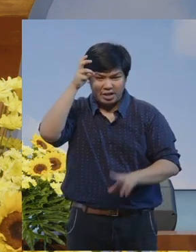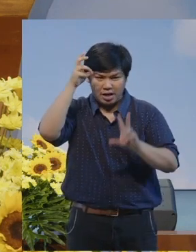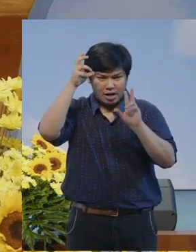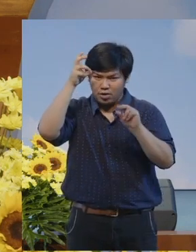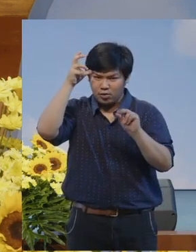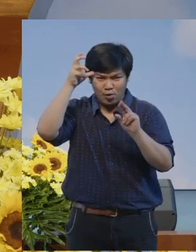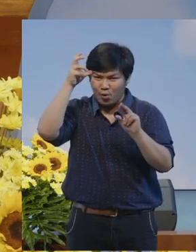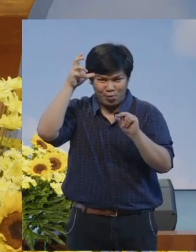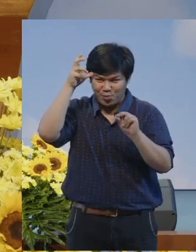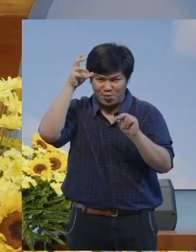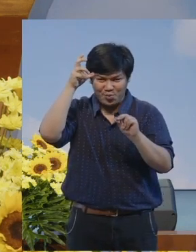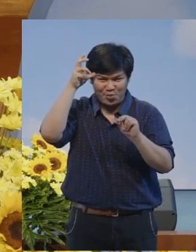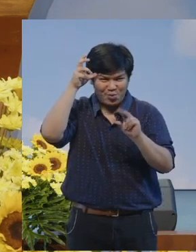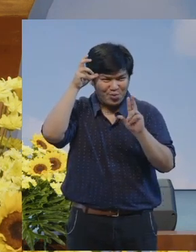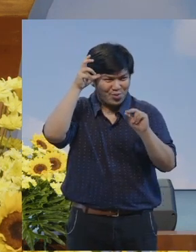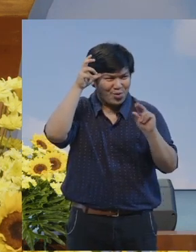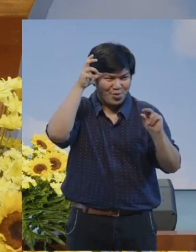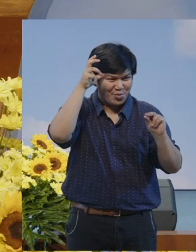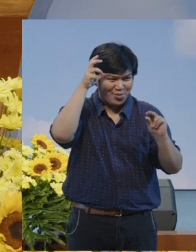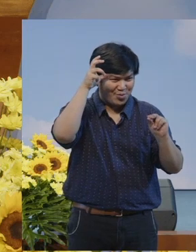o dahil sa mga demonyo.